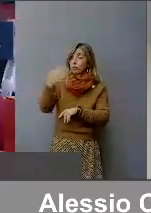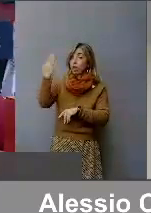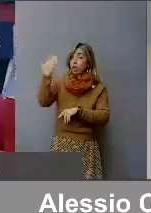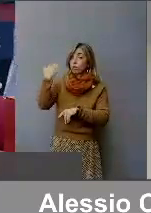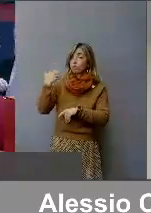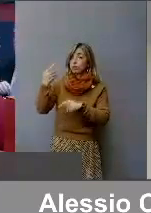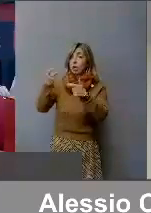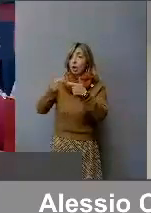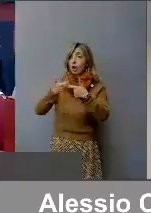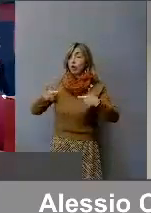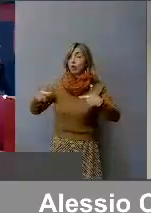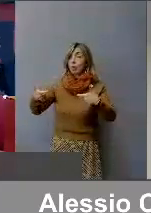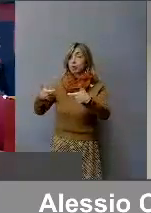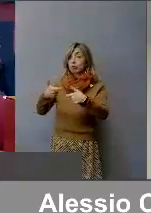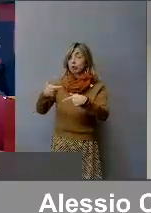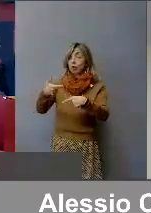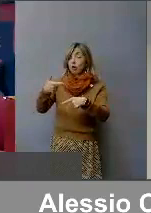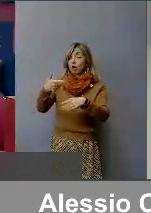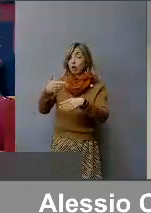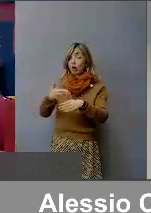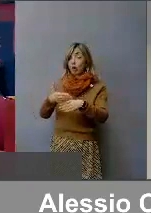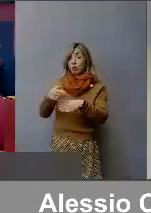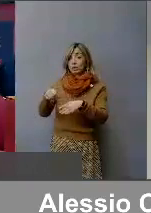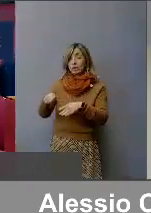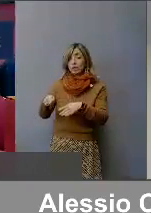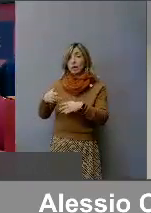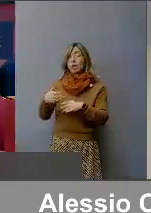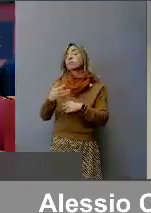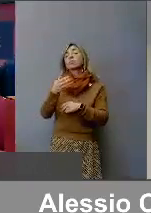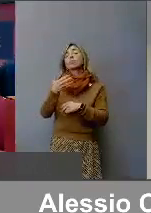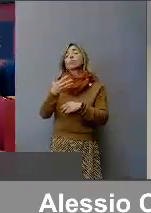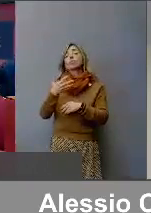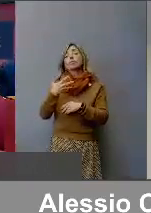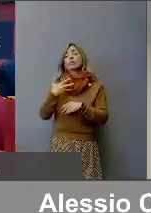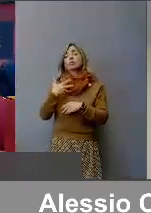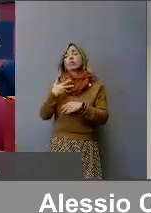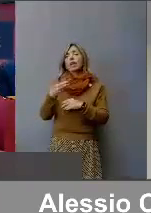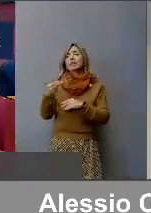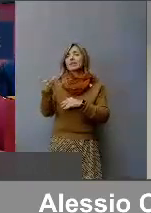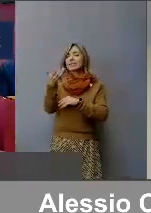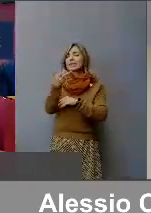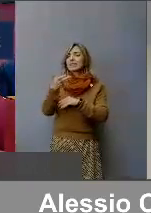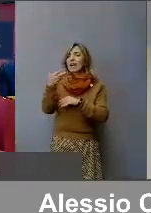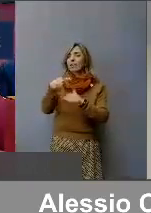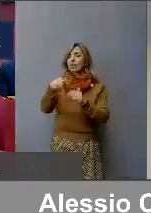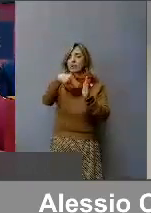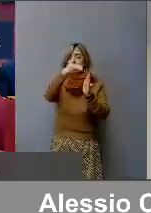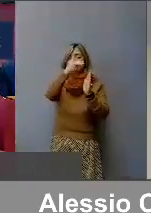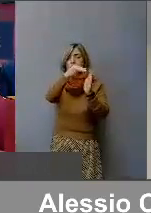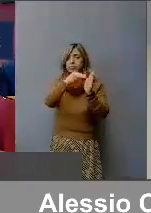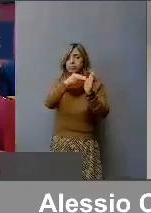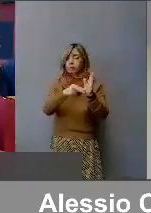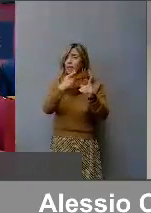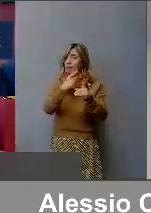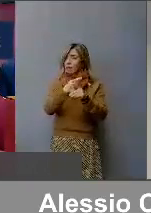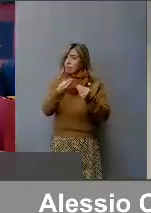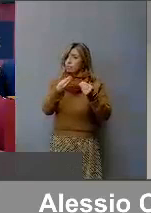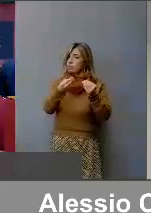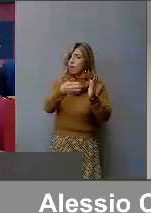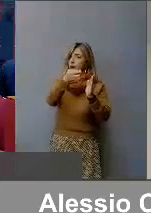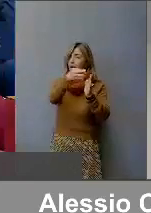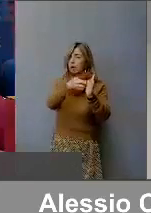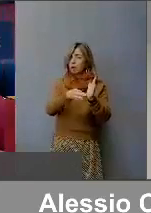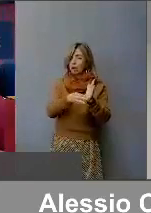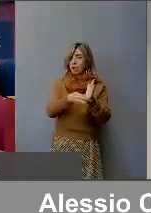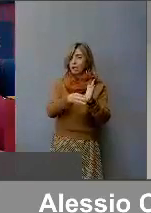di servizi che dovrebbero essere regolamentati e quindi alcune prestazioni sociali menzionate